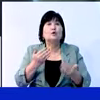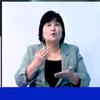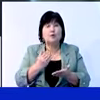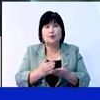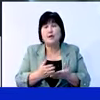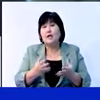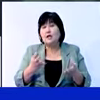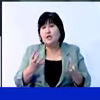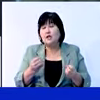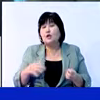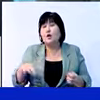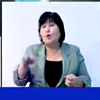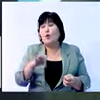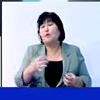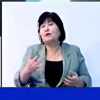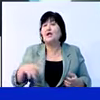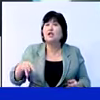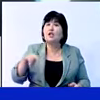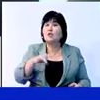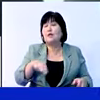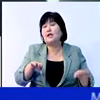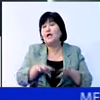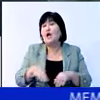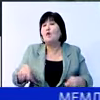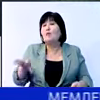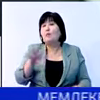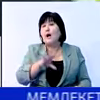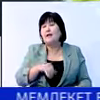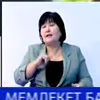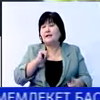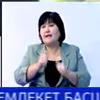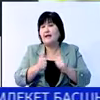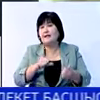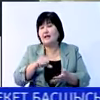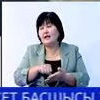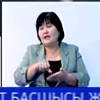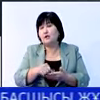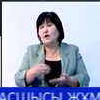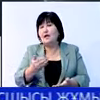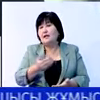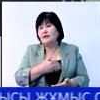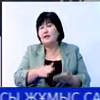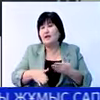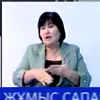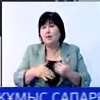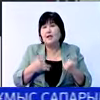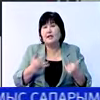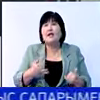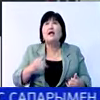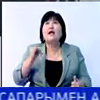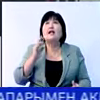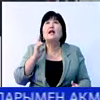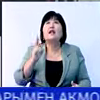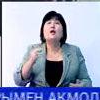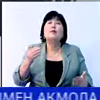де облыстық болсын, республикалық деңгейде болсын барлық сайыстарға қатысуына тікелей ықпал жасаймыз. Ілияс Камаланов